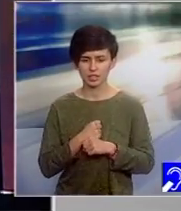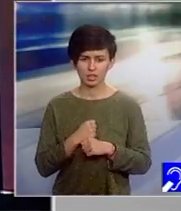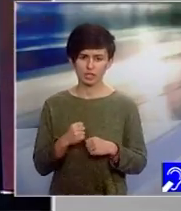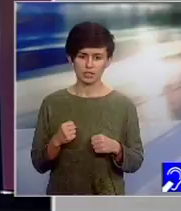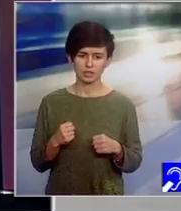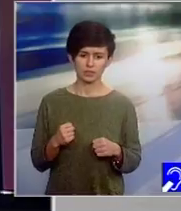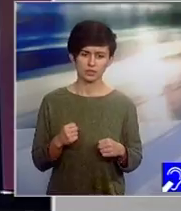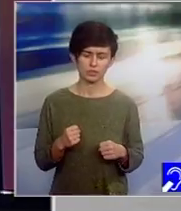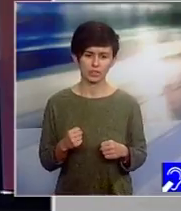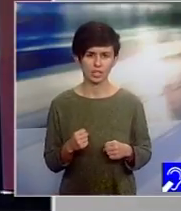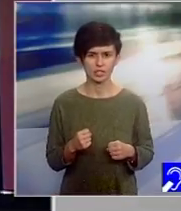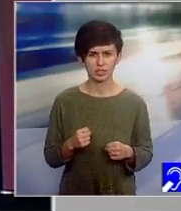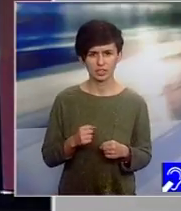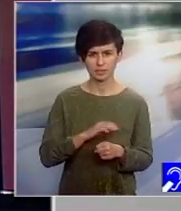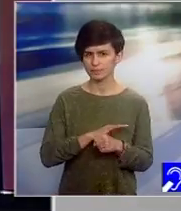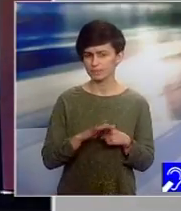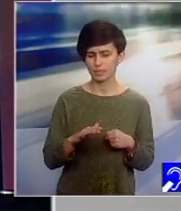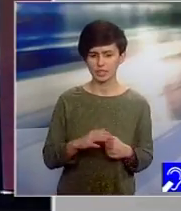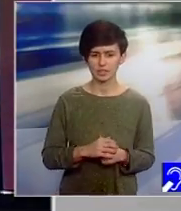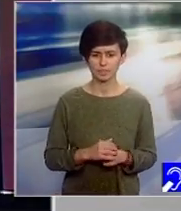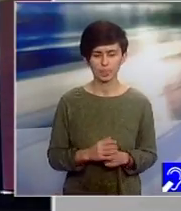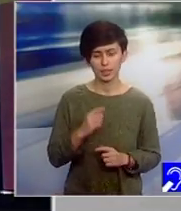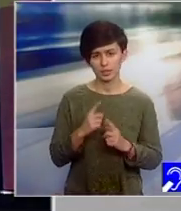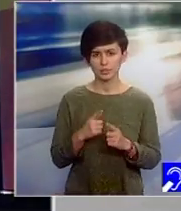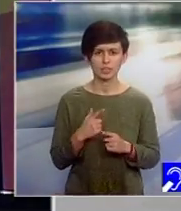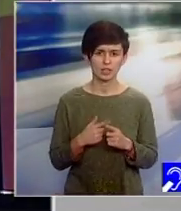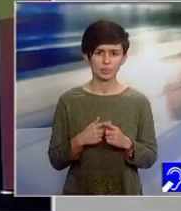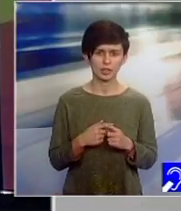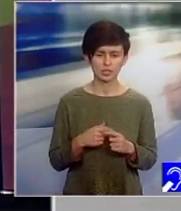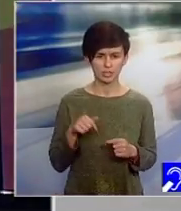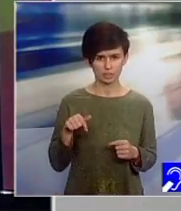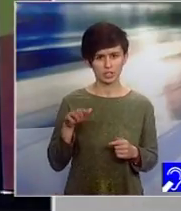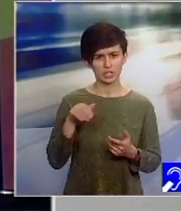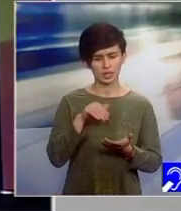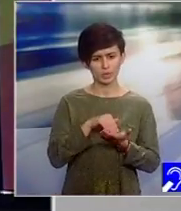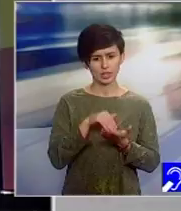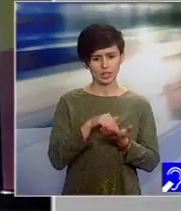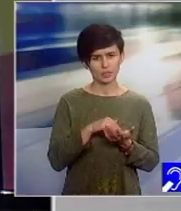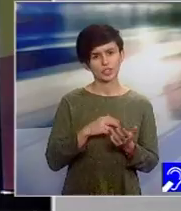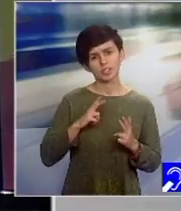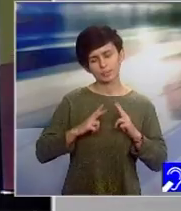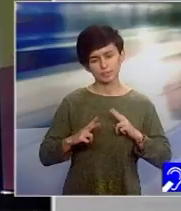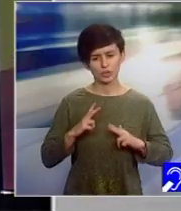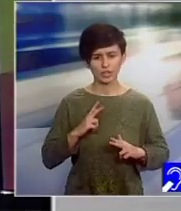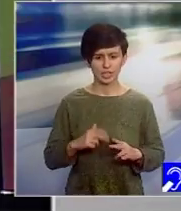de încărcat la unele materii. Și atunci ei au nevoie de un relaș din punctul